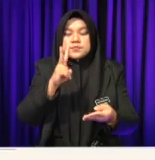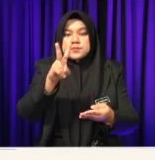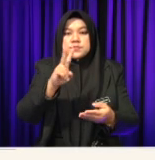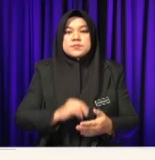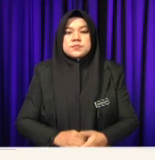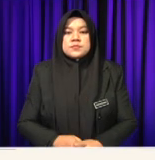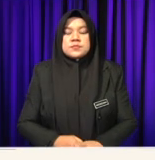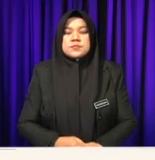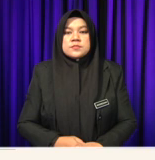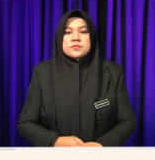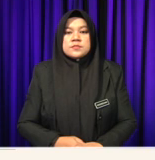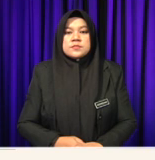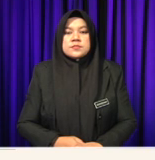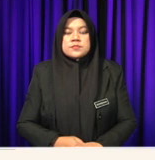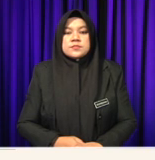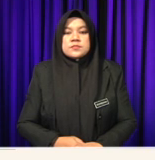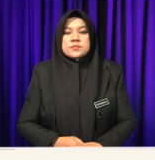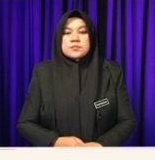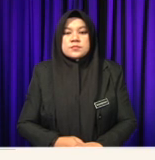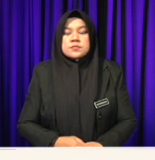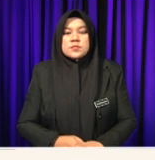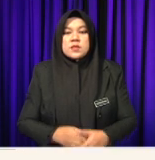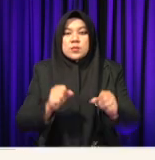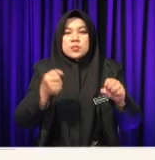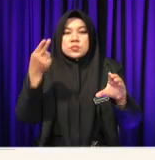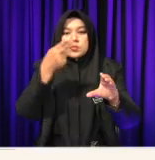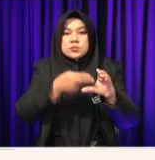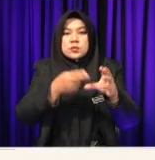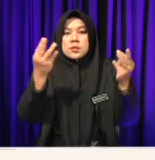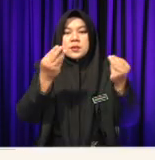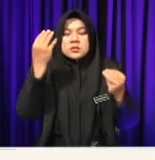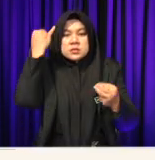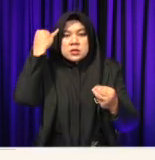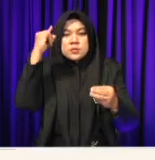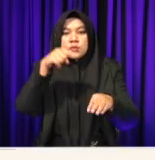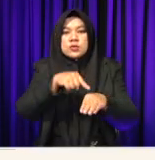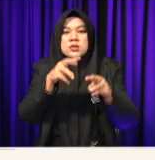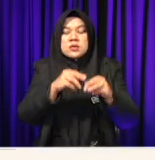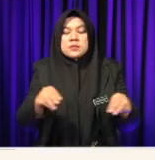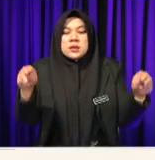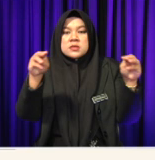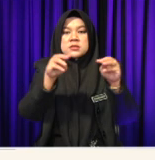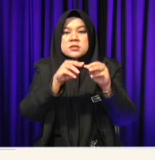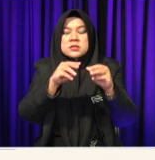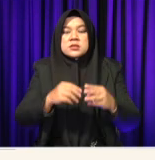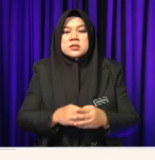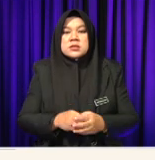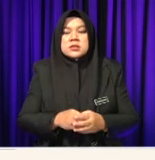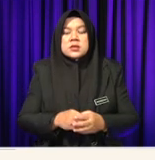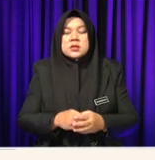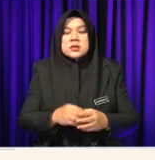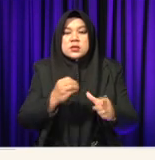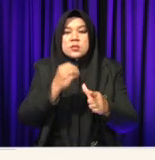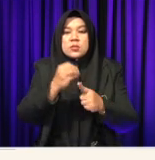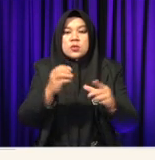berjemaah Fatin sebut tadi di masjid dan juga menyertai program keilmuan di masjid ataupun nak buat full terus ataupun buat